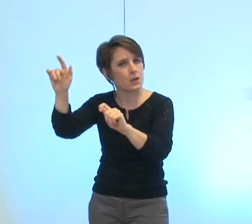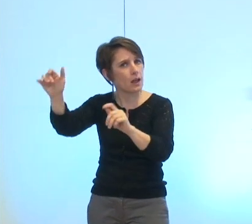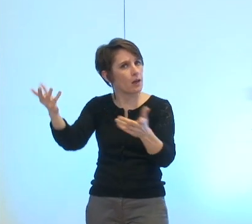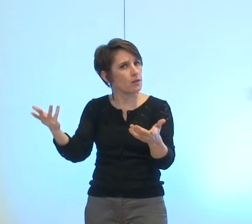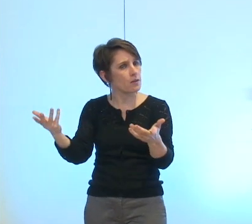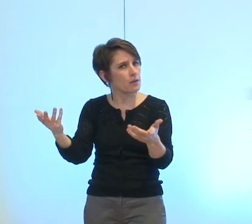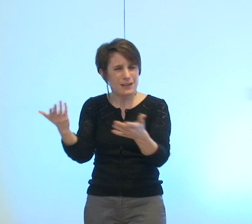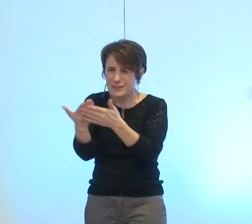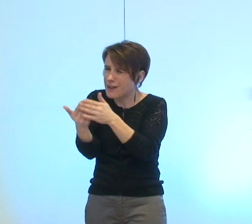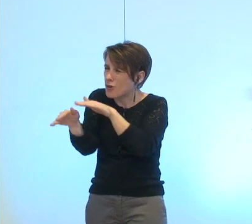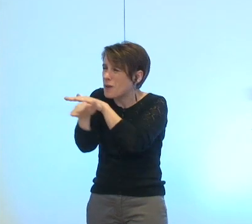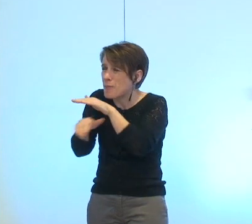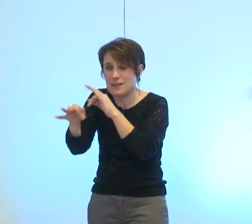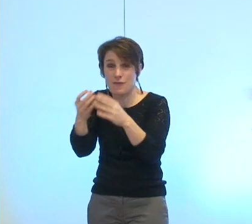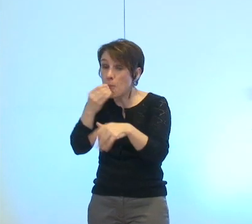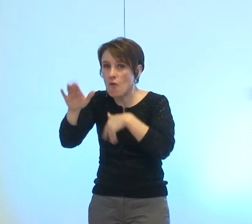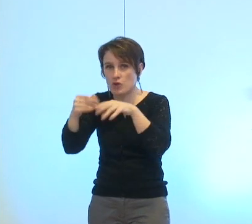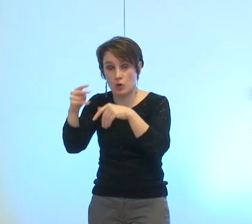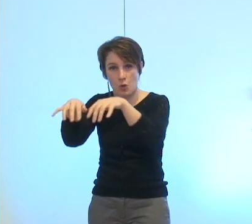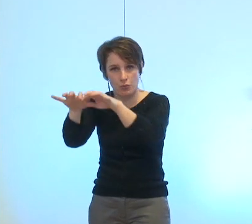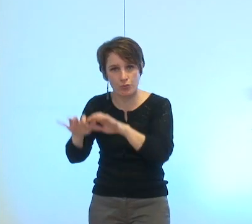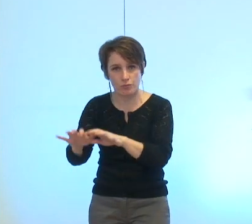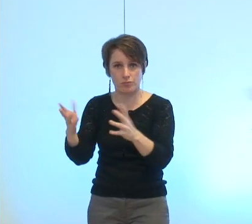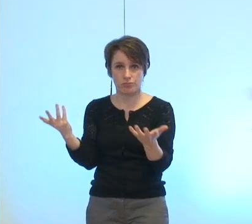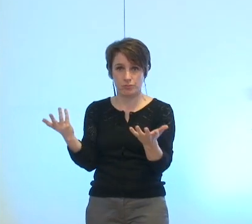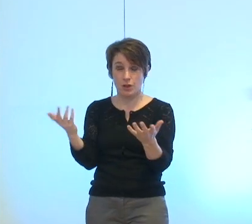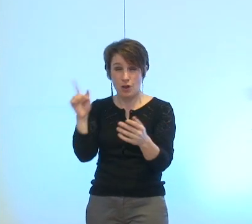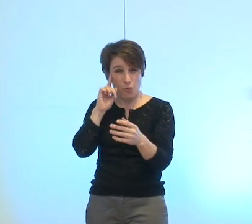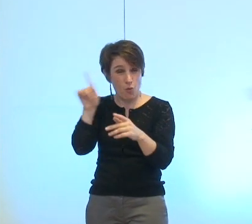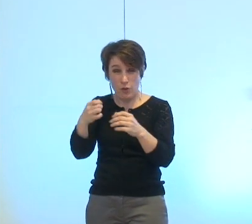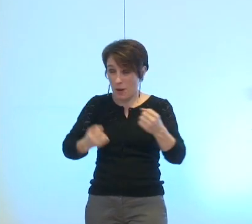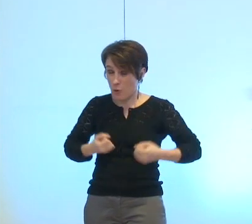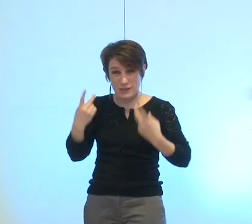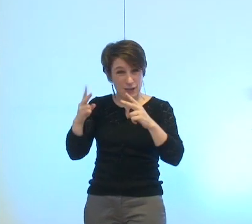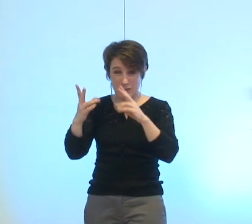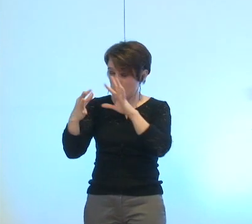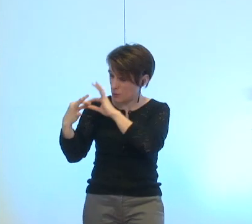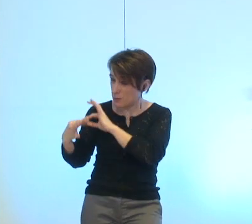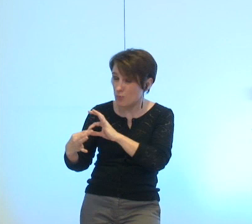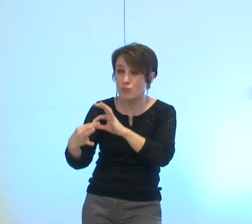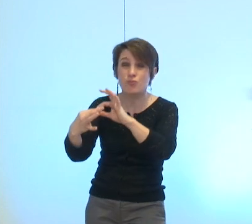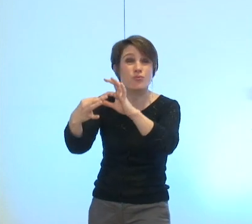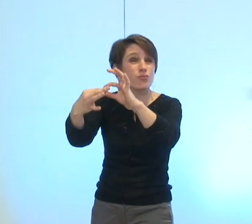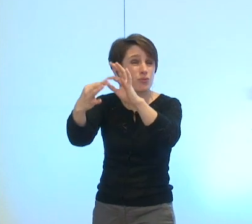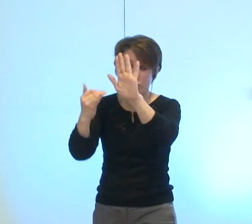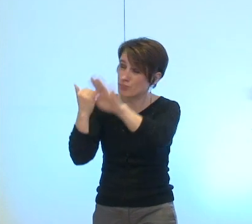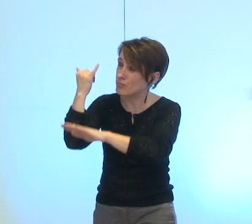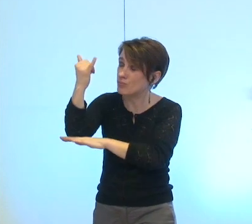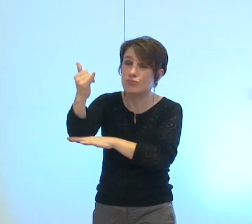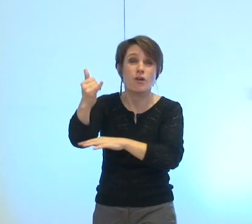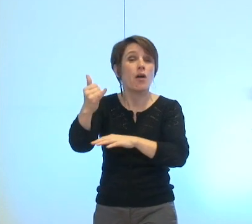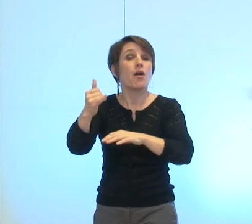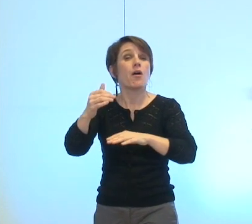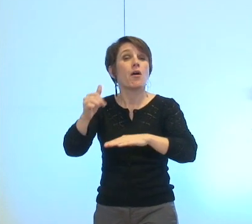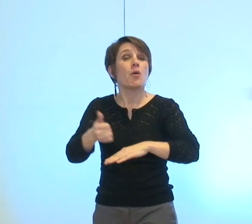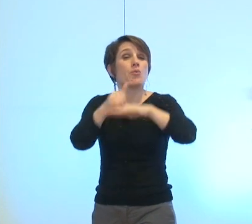garantit justement la continuité du service public quel que soit les alternances